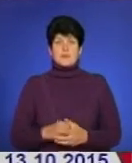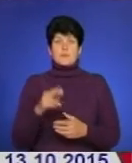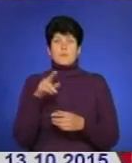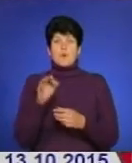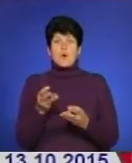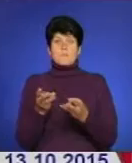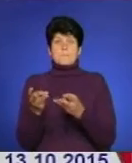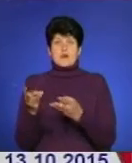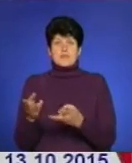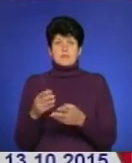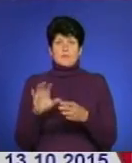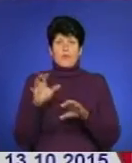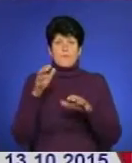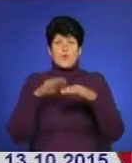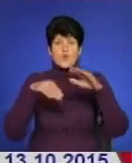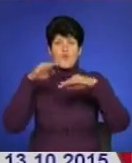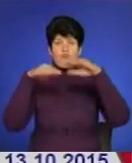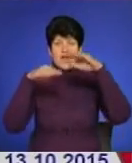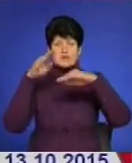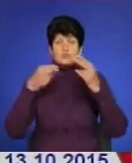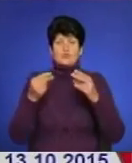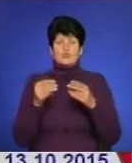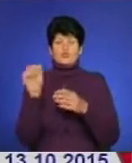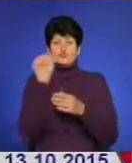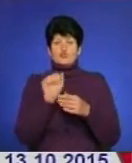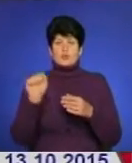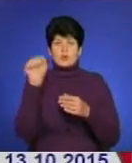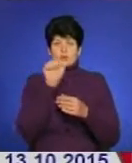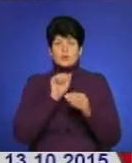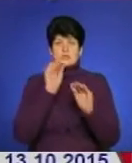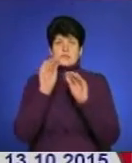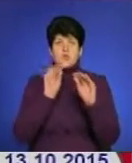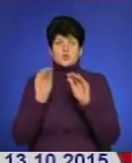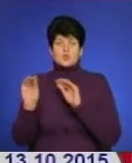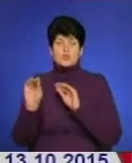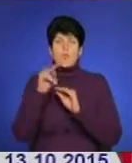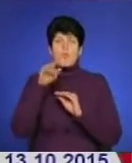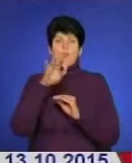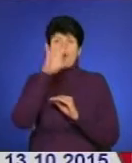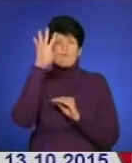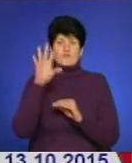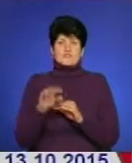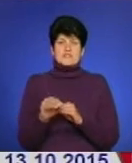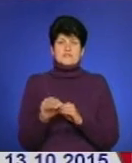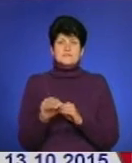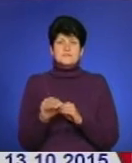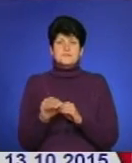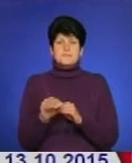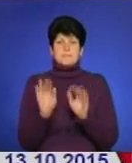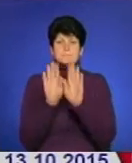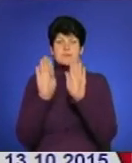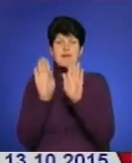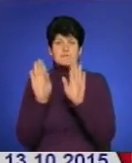по муруванню, по штукатурці, по оздобленню, по всіх цих... По